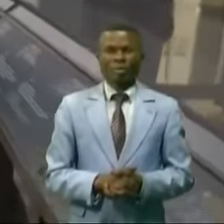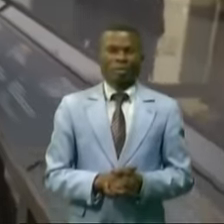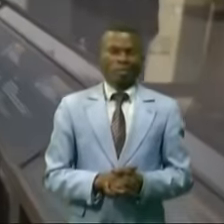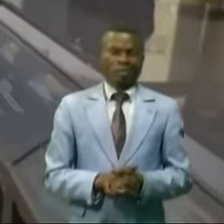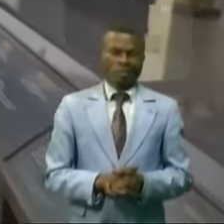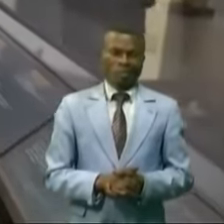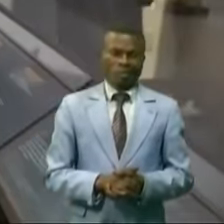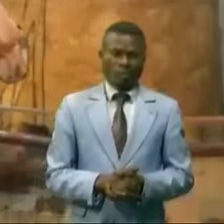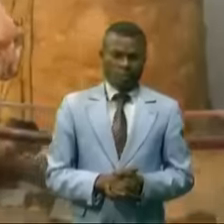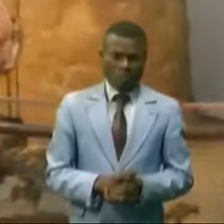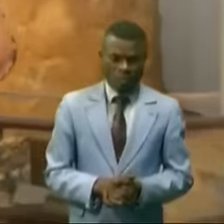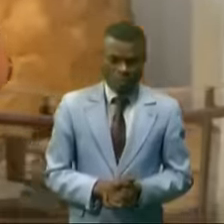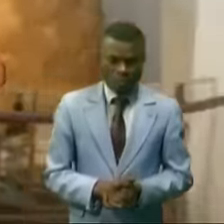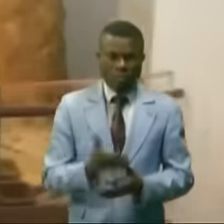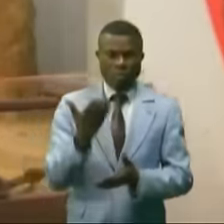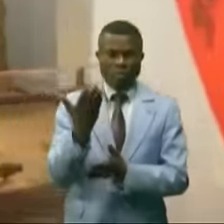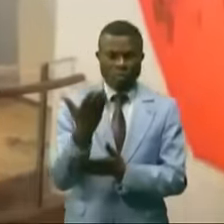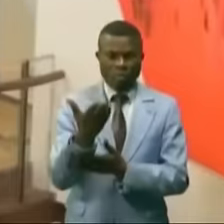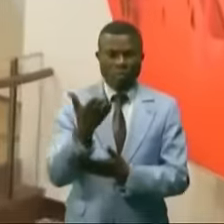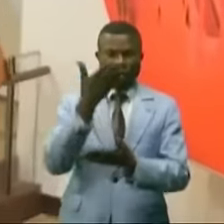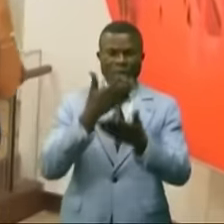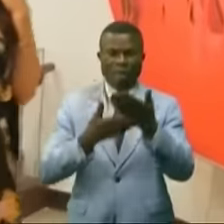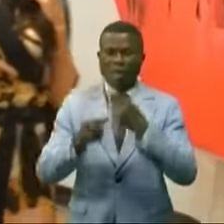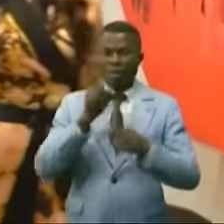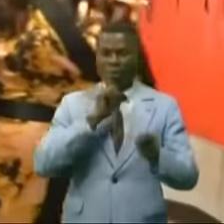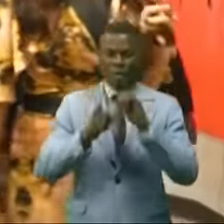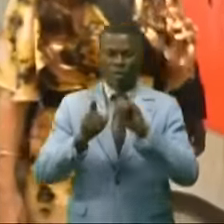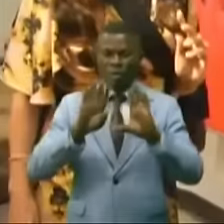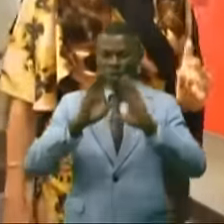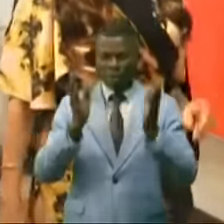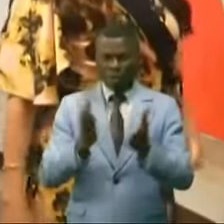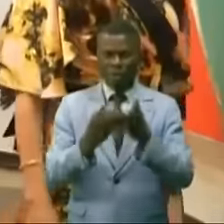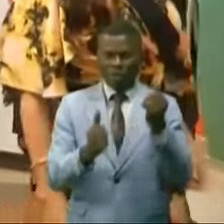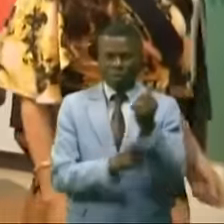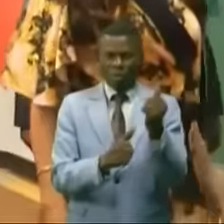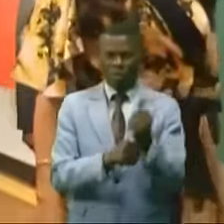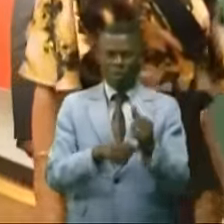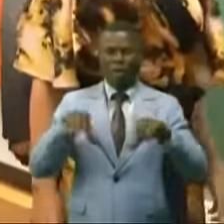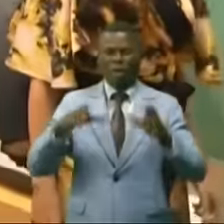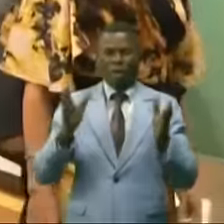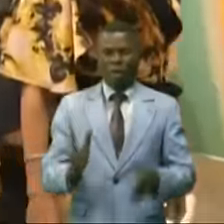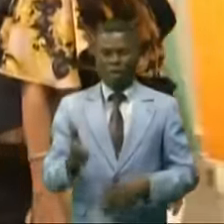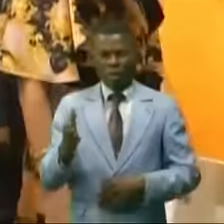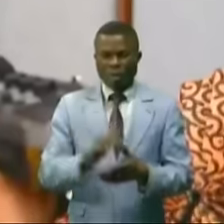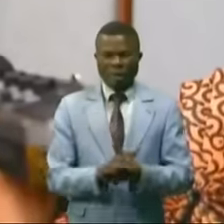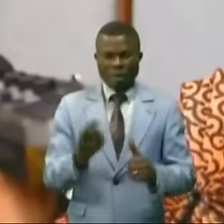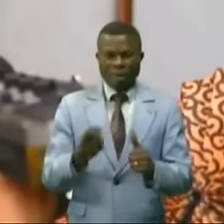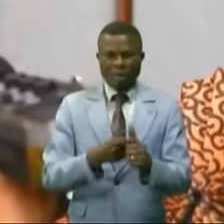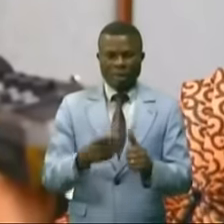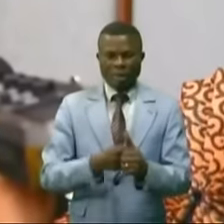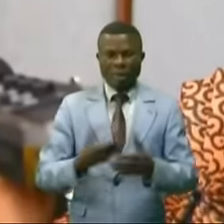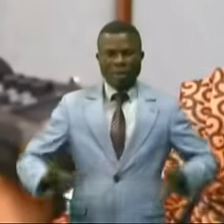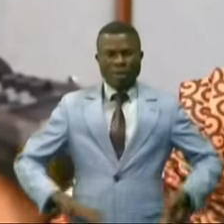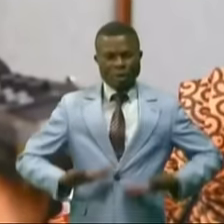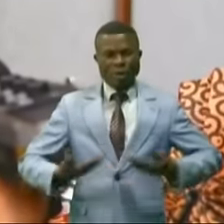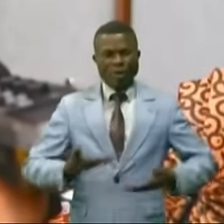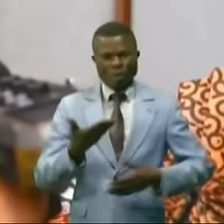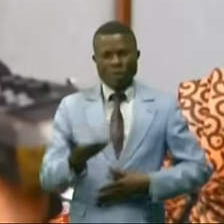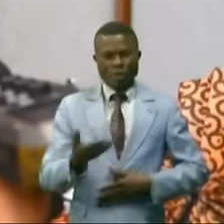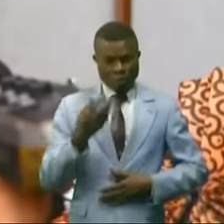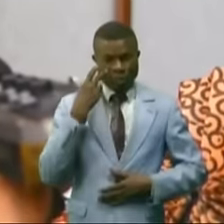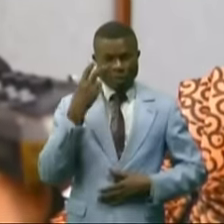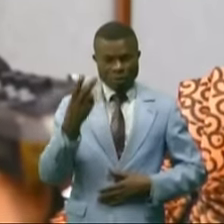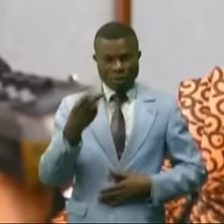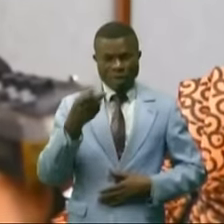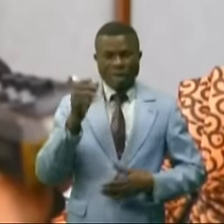Une variété qui appelle un échange entre civilisations serbes et congolaises. Déjà, nous avons apprécié le fait que